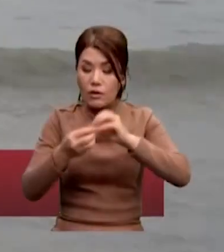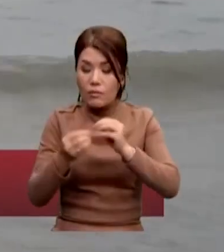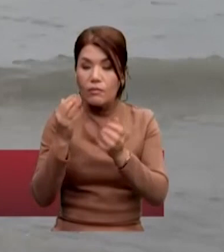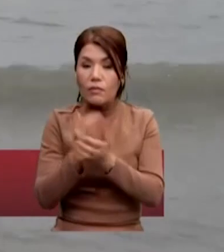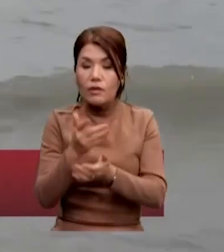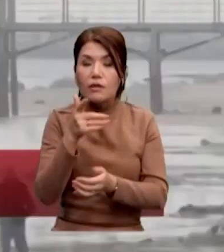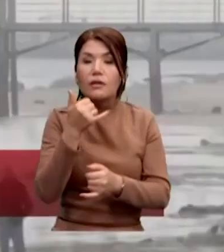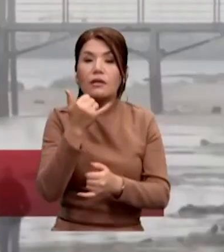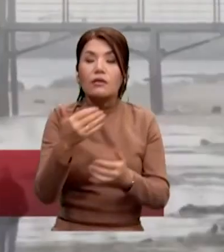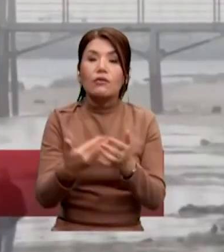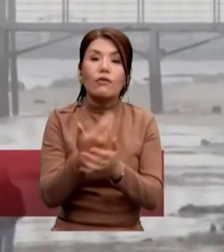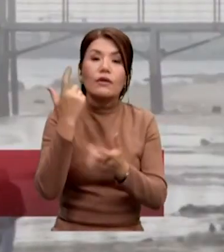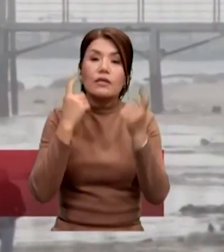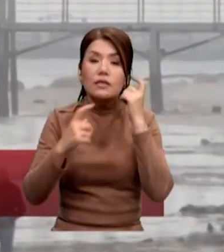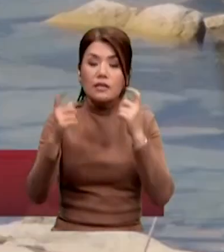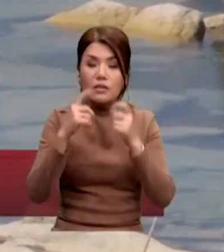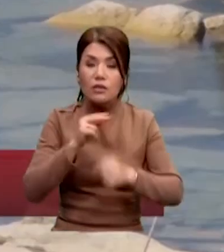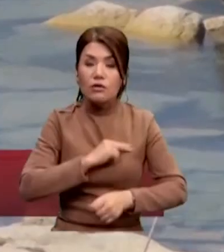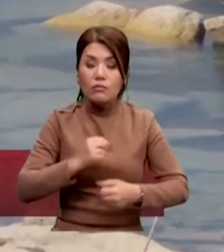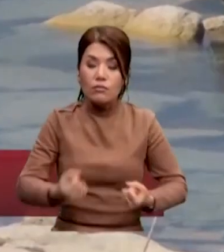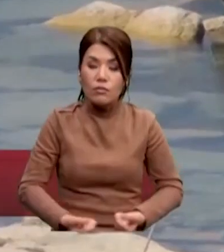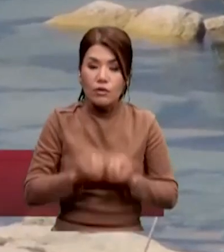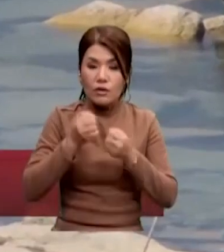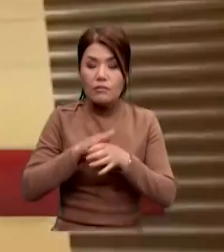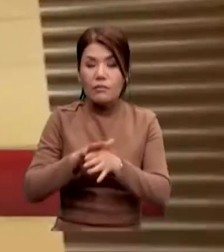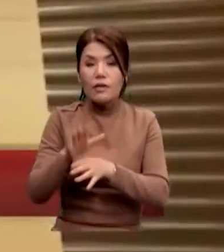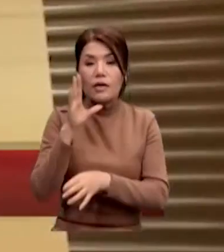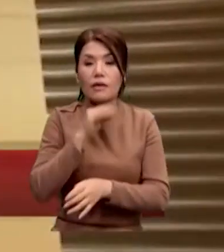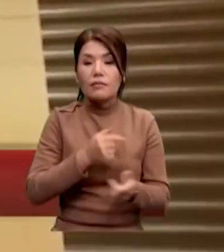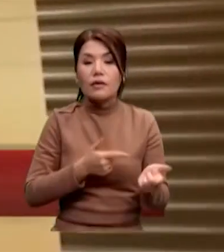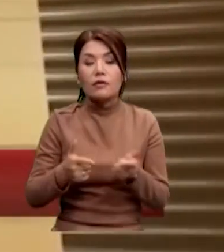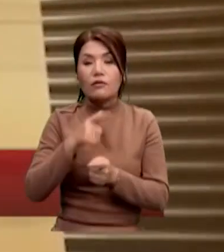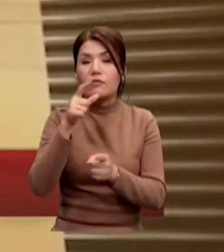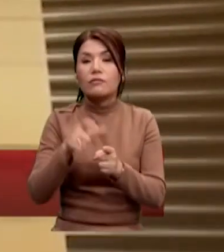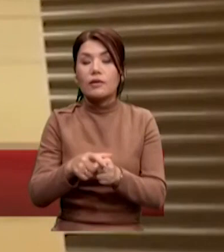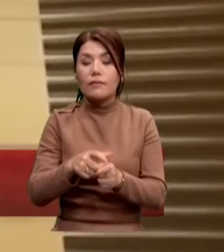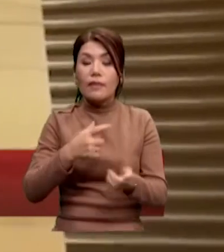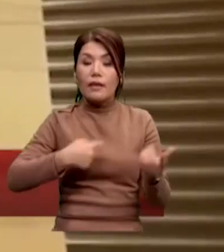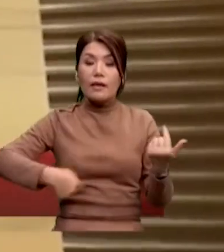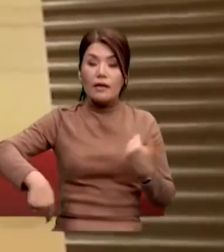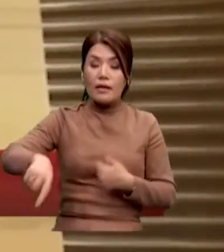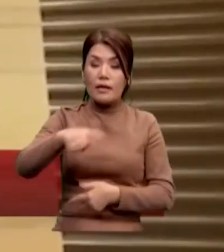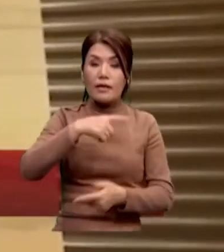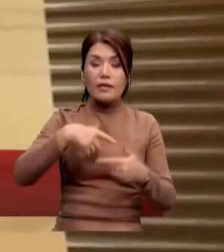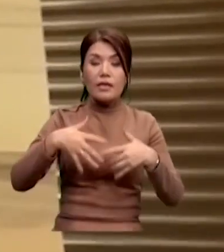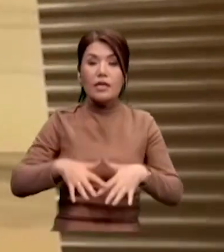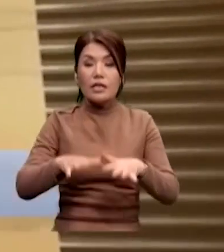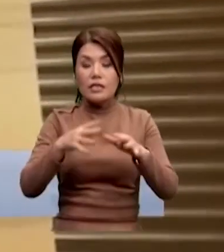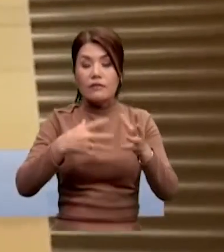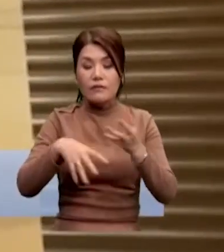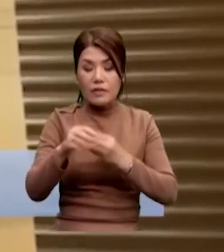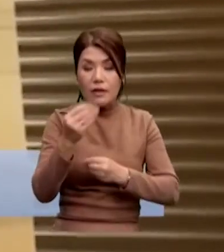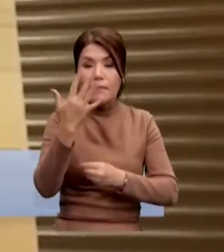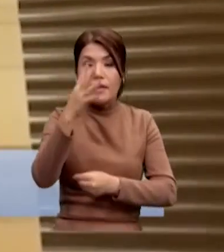өз тарапынан жаңа институттың жұмысына толық қолдау көрсетуге дайын. Это наше общее дело. Каспий теңізі 5